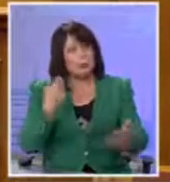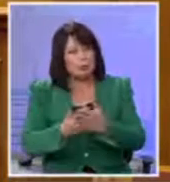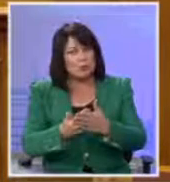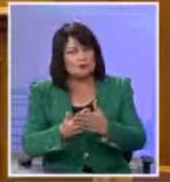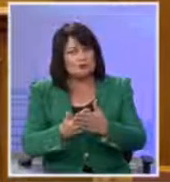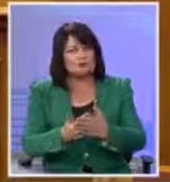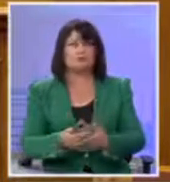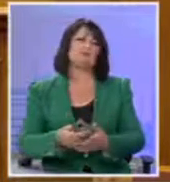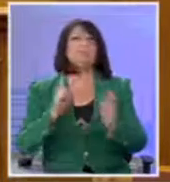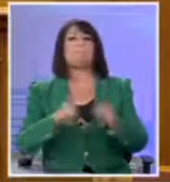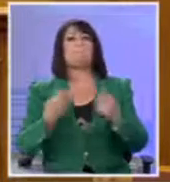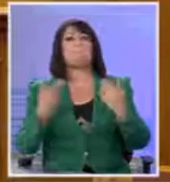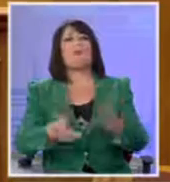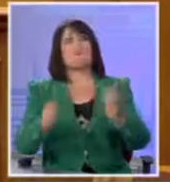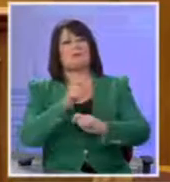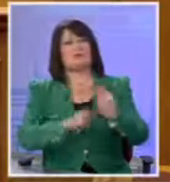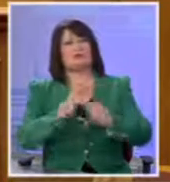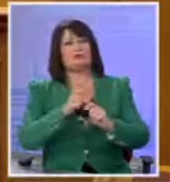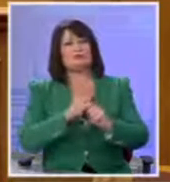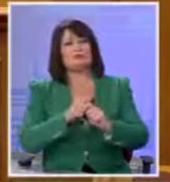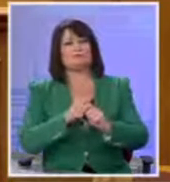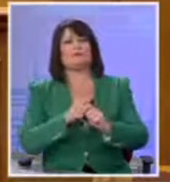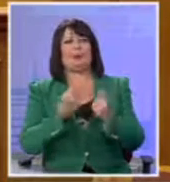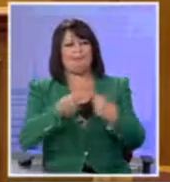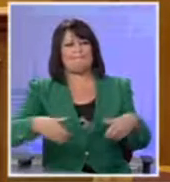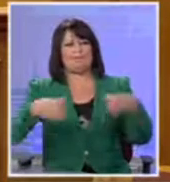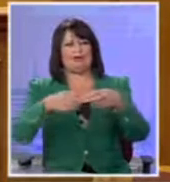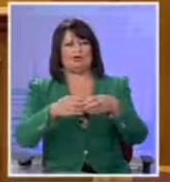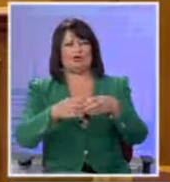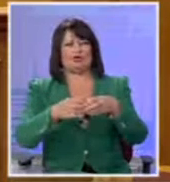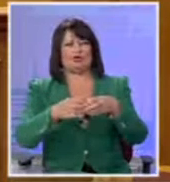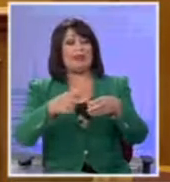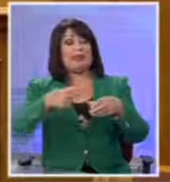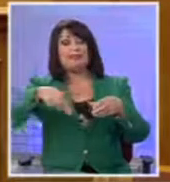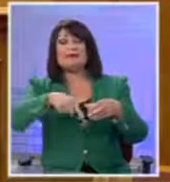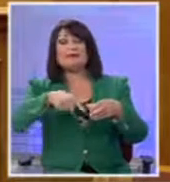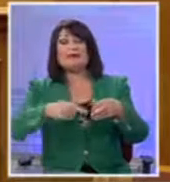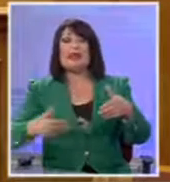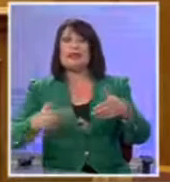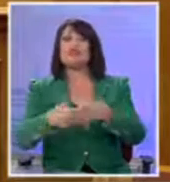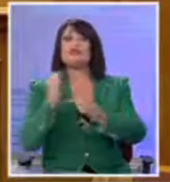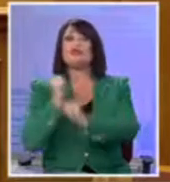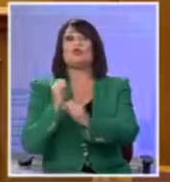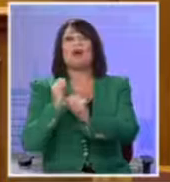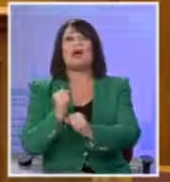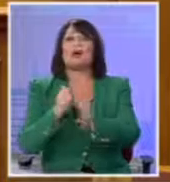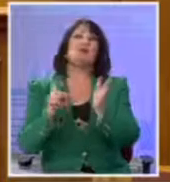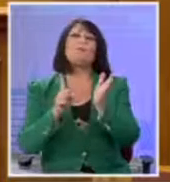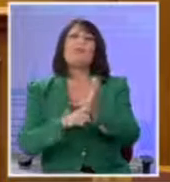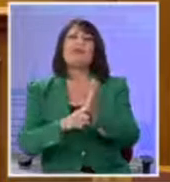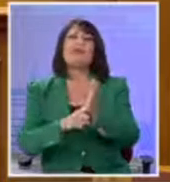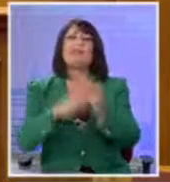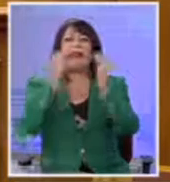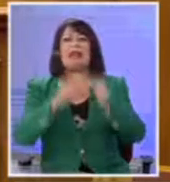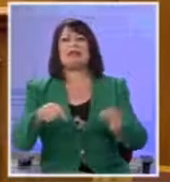αφού αποφασίσαμε να συγκροτήσουμε πλέον επιτροπή η οποία μέχρι τον Ιανουάριο θα πρέπει να έχει